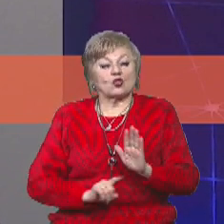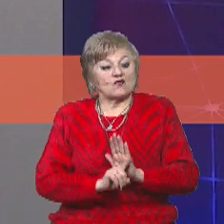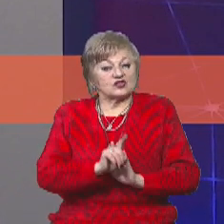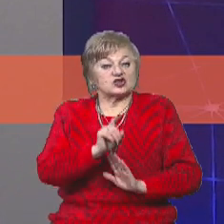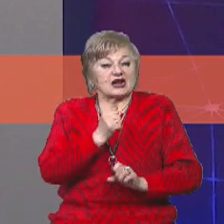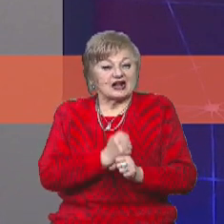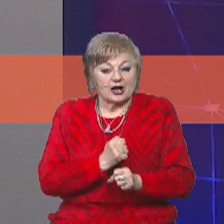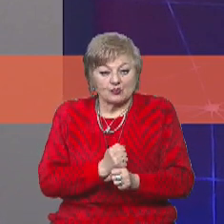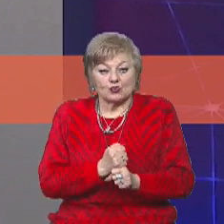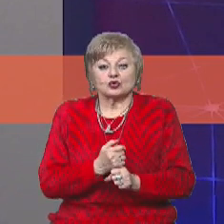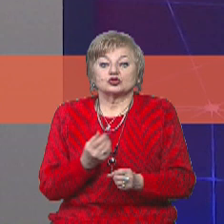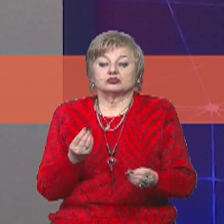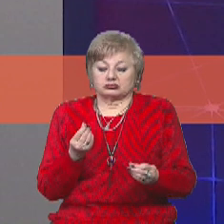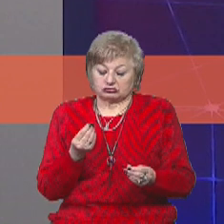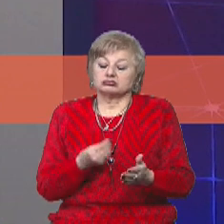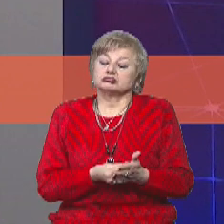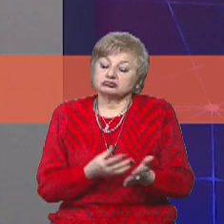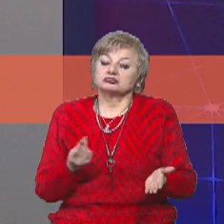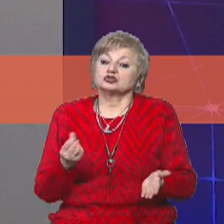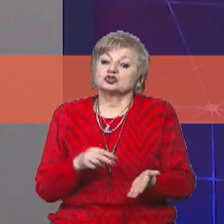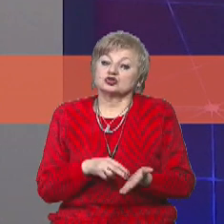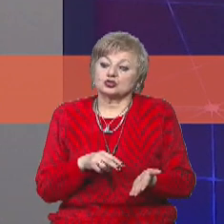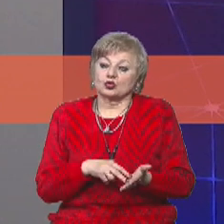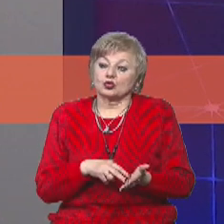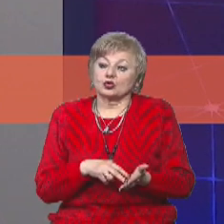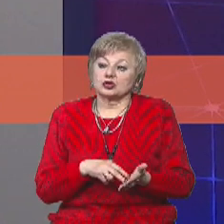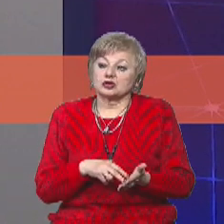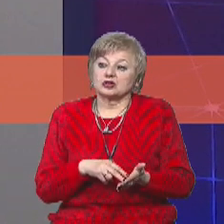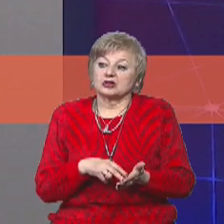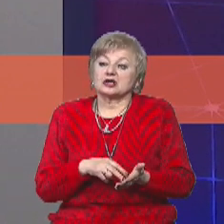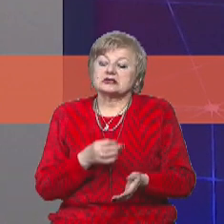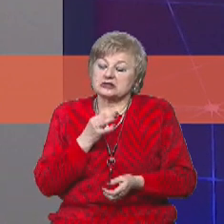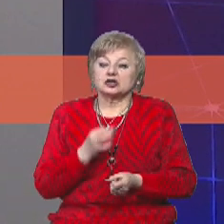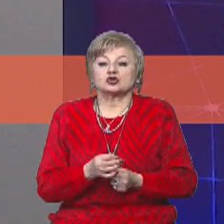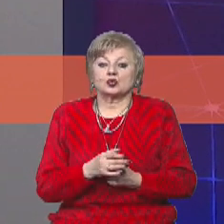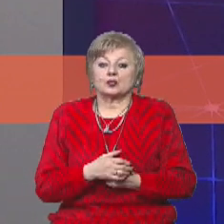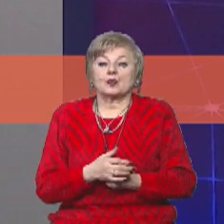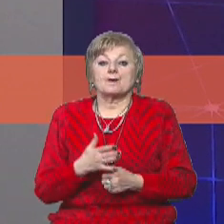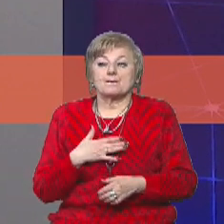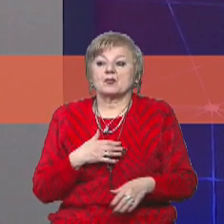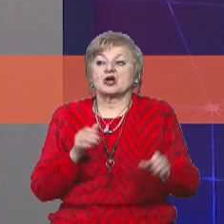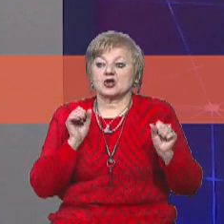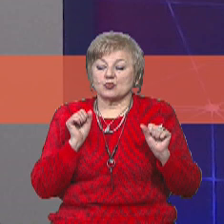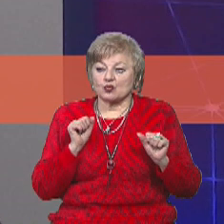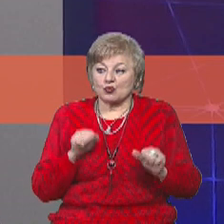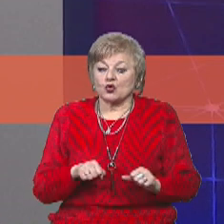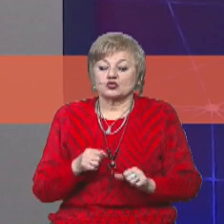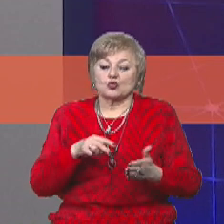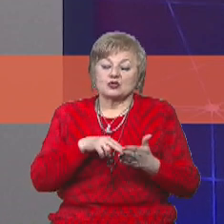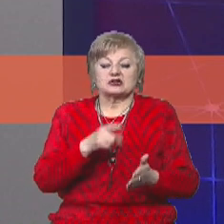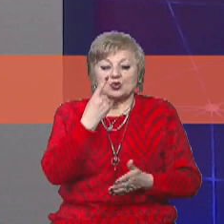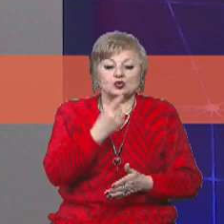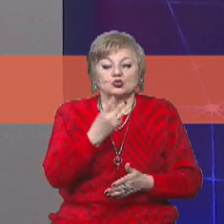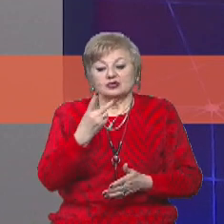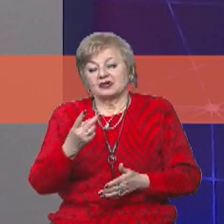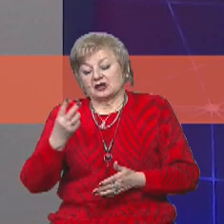роботи, враховуючи те, що воно коштує грошей, я зараз про це скажу окремо, і то ми можемо встановлювати одну, дві,